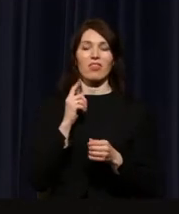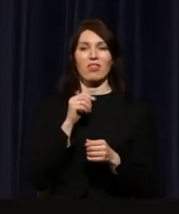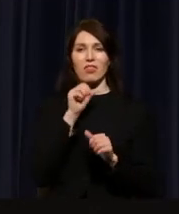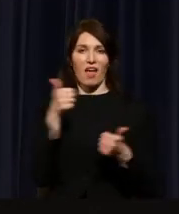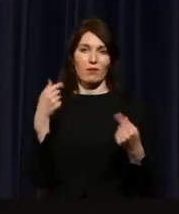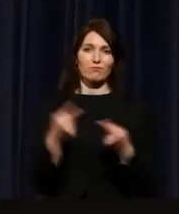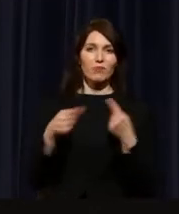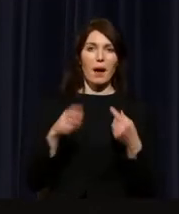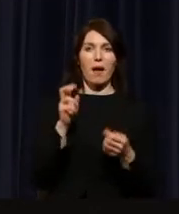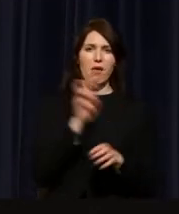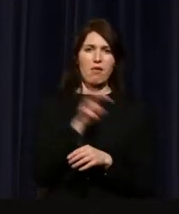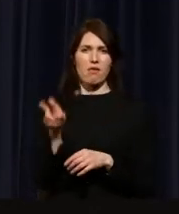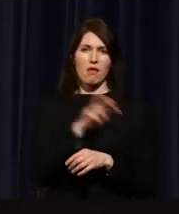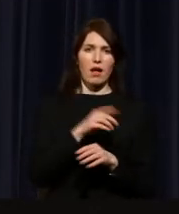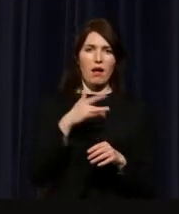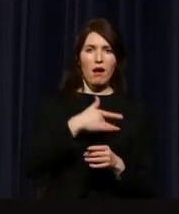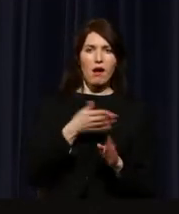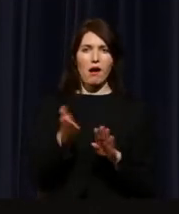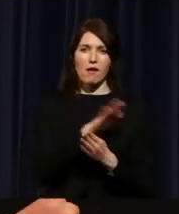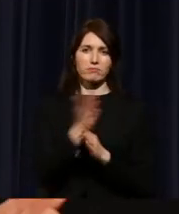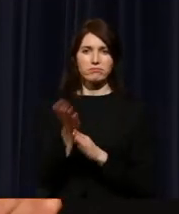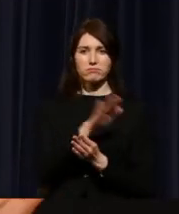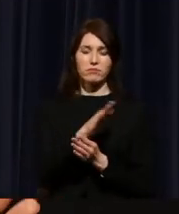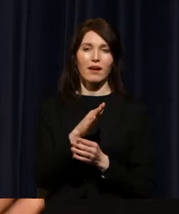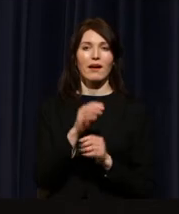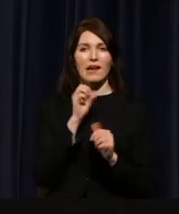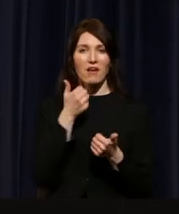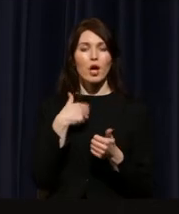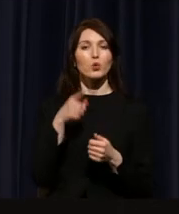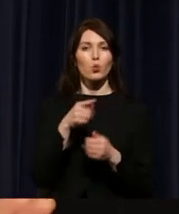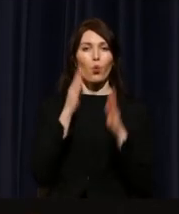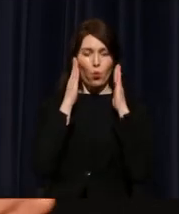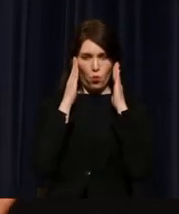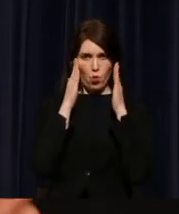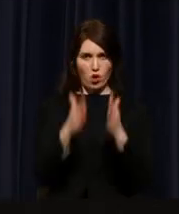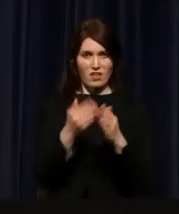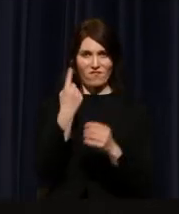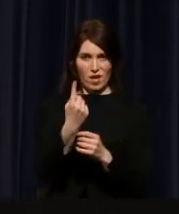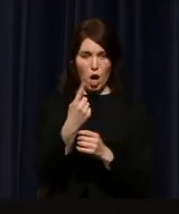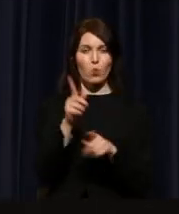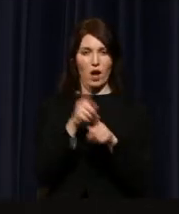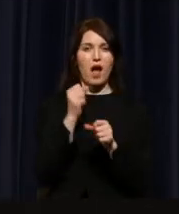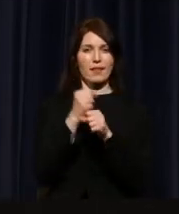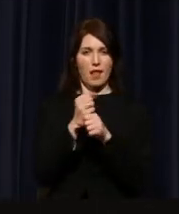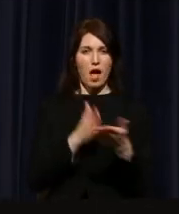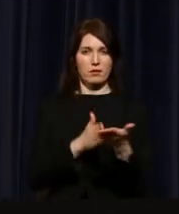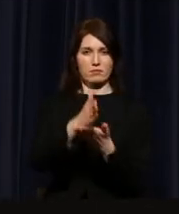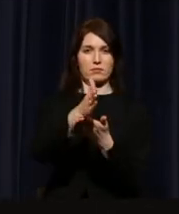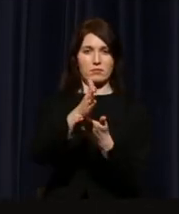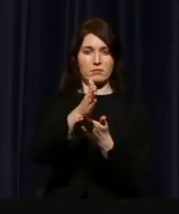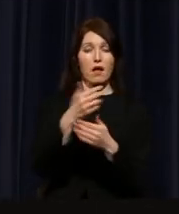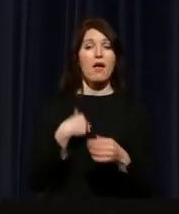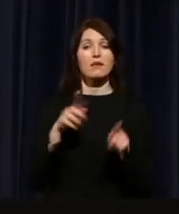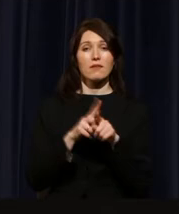mētāšanās, lēkāšana no viens puses uz otru puses, nu, tu nokoncentrējies uz vienu un to arī dari. Bet tas,